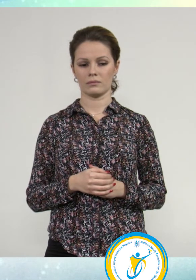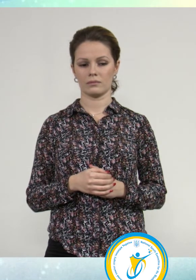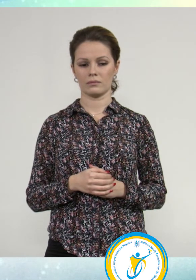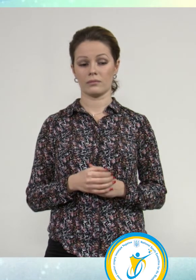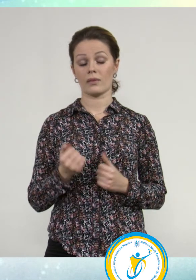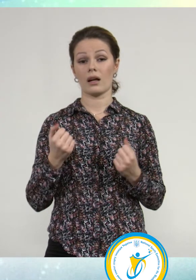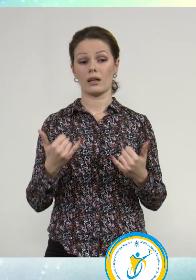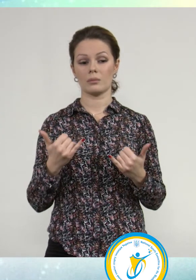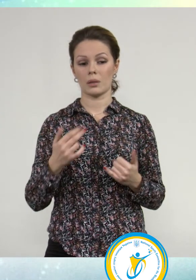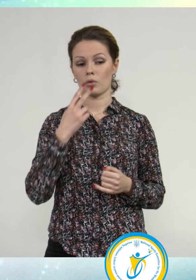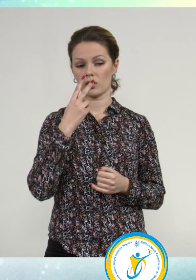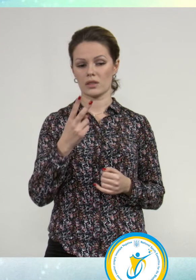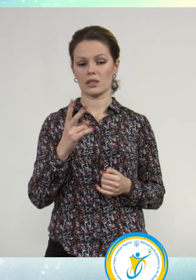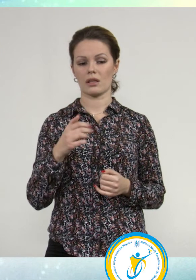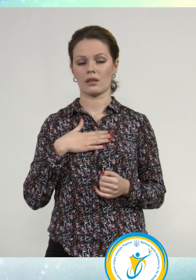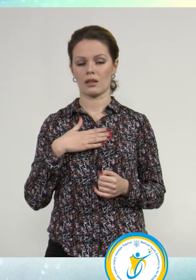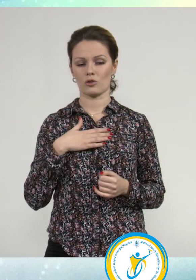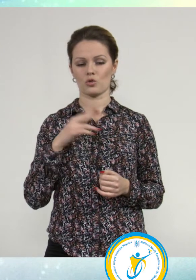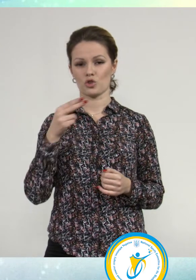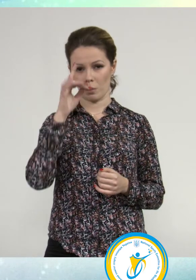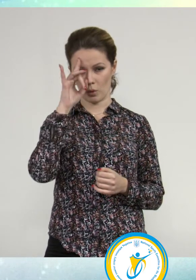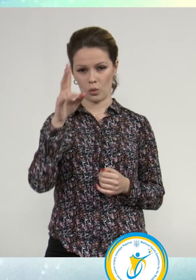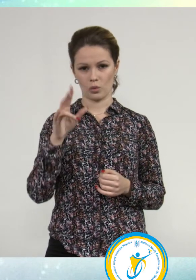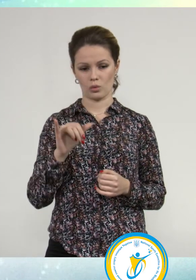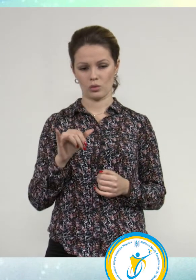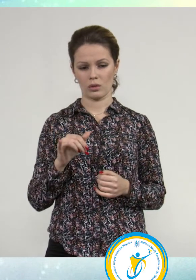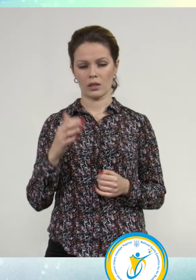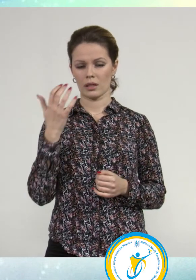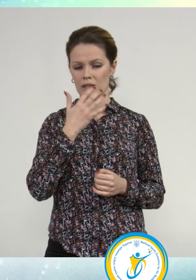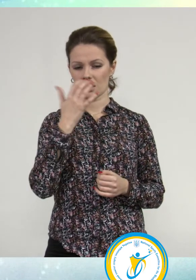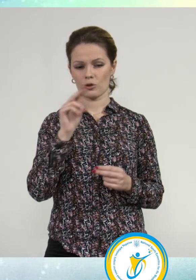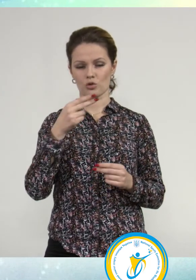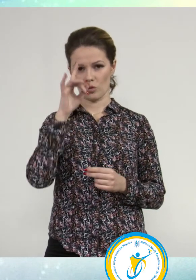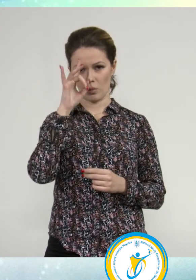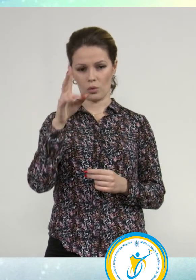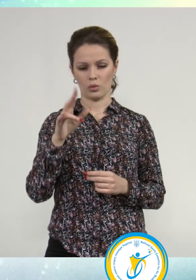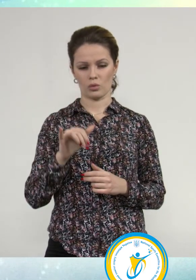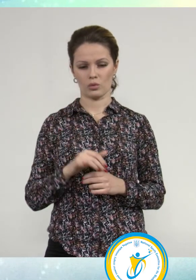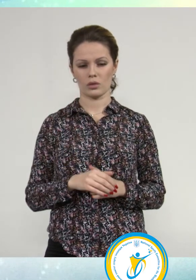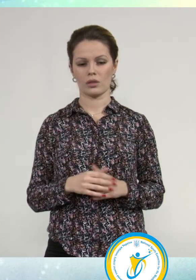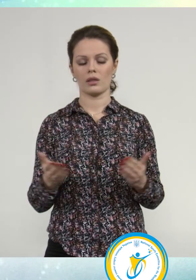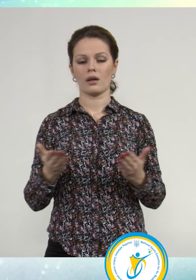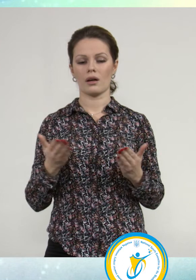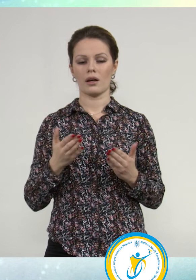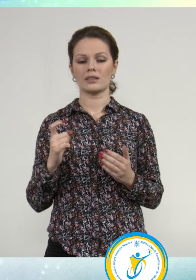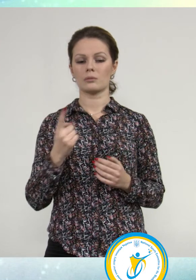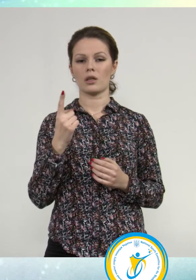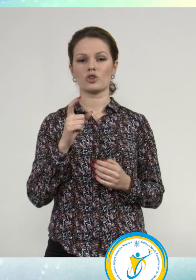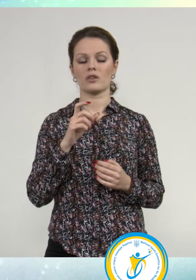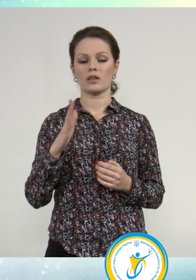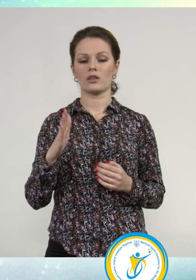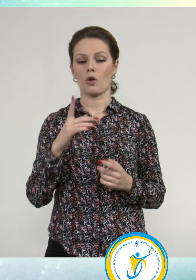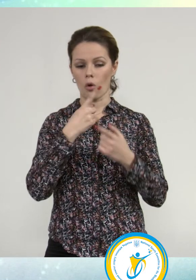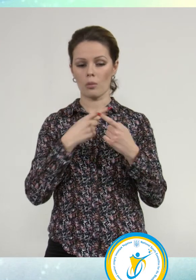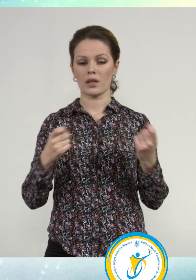А тепер подивіться на нашу чемпіонку, незрячу чемпіонку, яка з перших хвилин об'яви